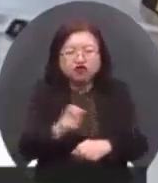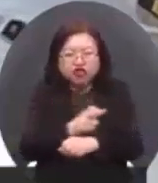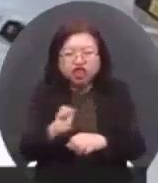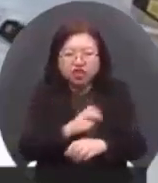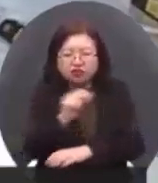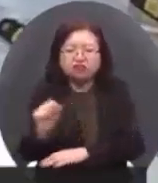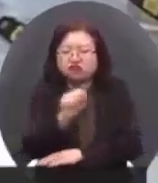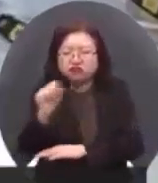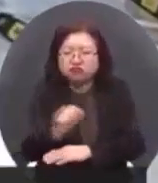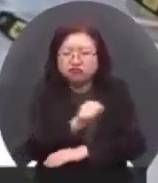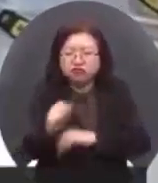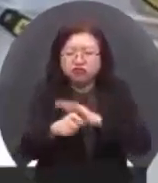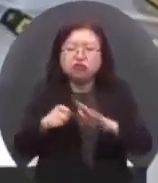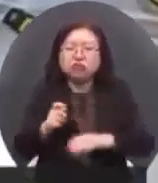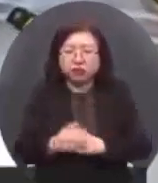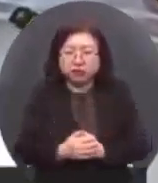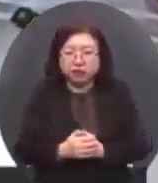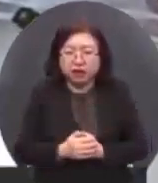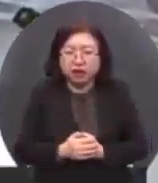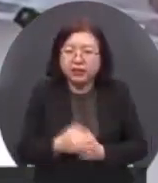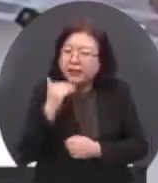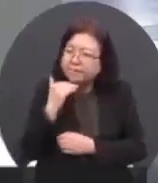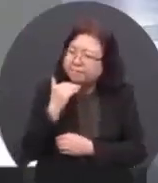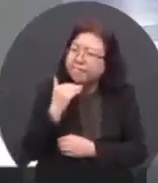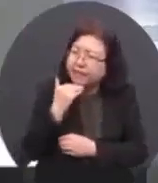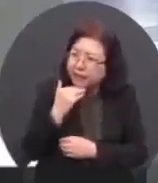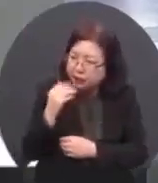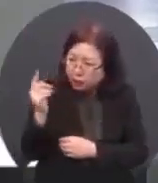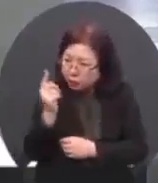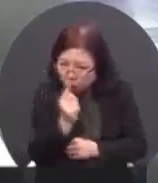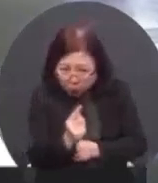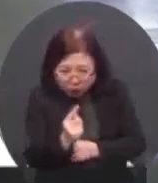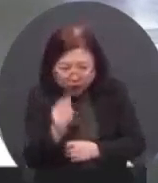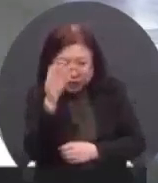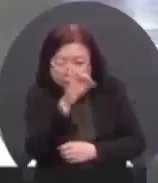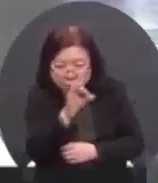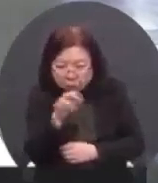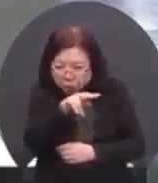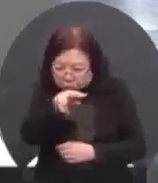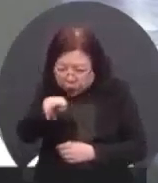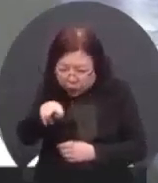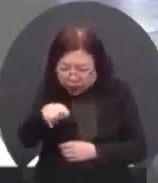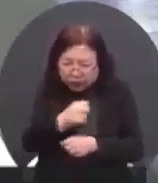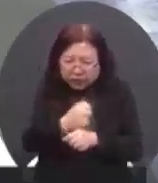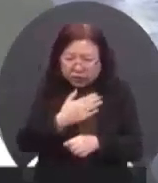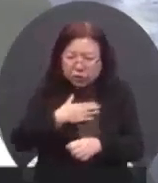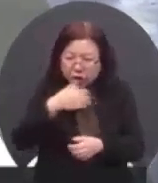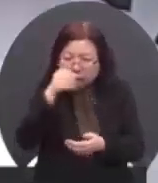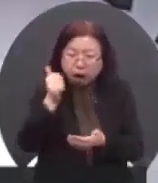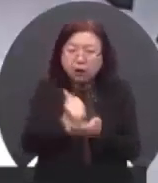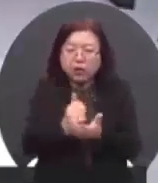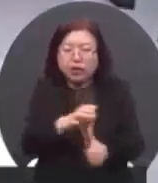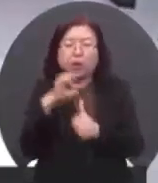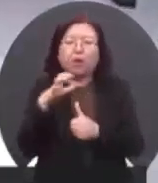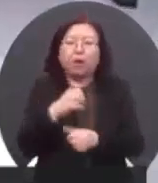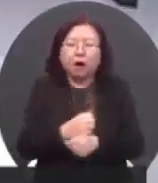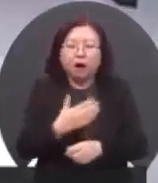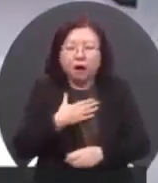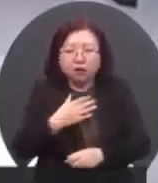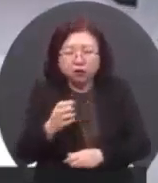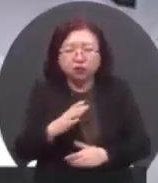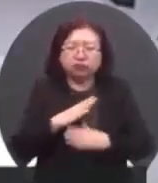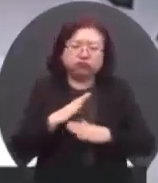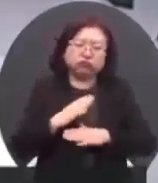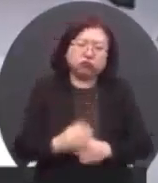돌아오는지 기다리고 있다가 매독 에이즈 하고 있었다는게 저희가 범죄 대상이 될 수 있었다는 그 두려운